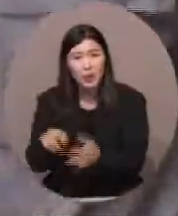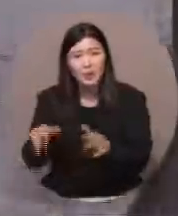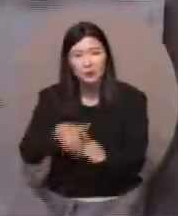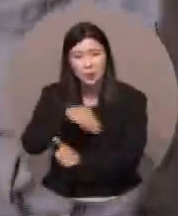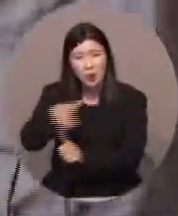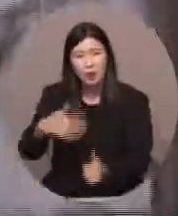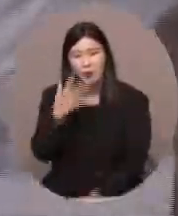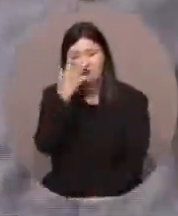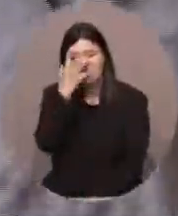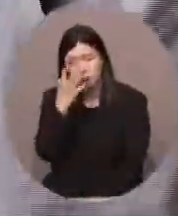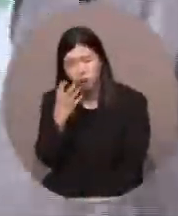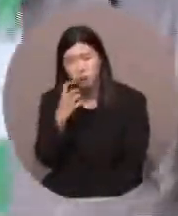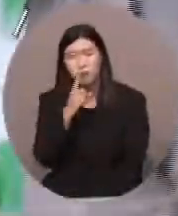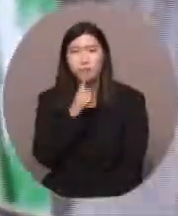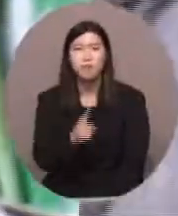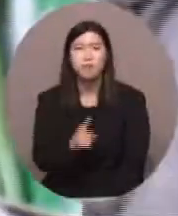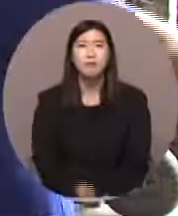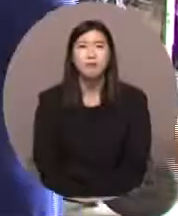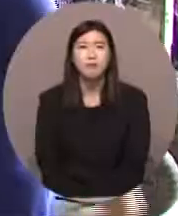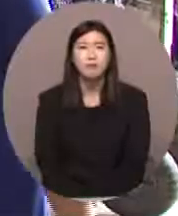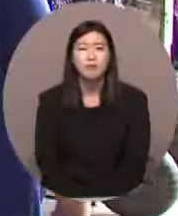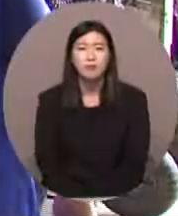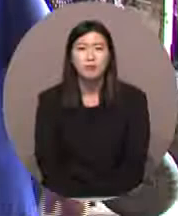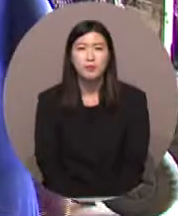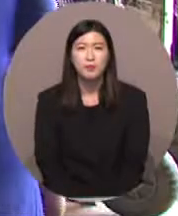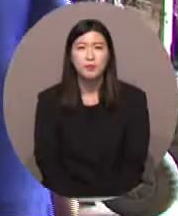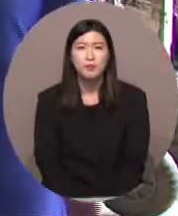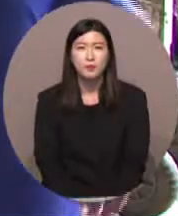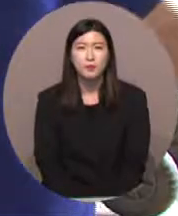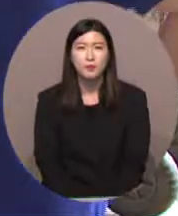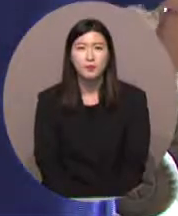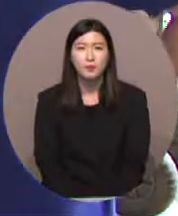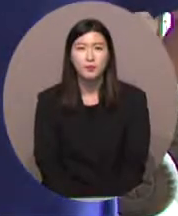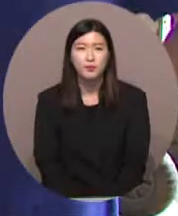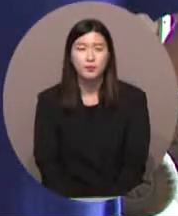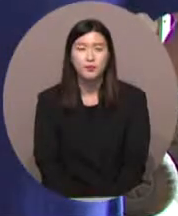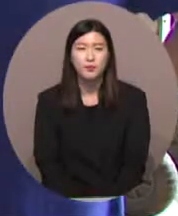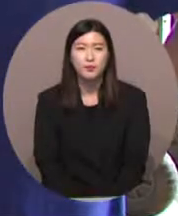나기가 그 어느 때보다 힘들어 보입니다. MBC 뉴스 박선진입니다.